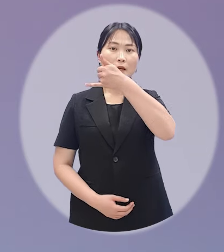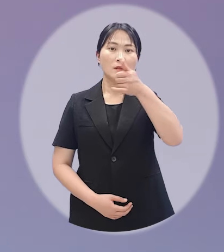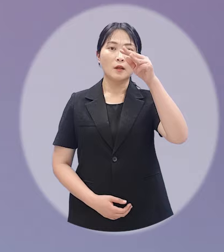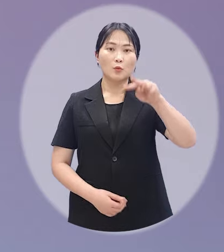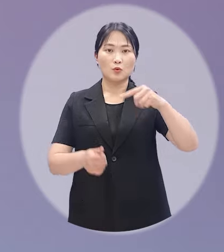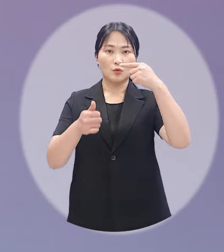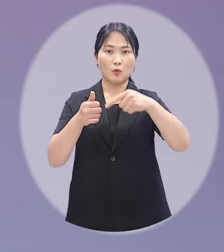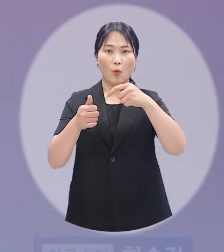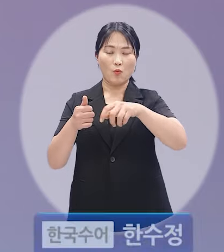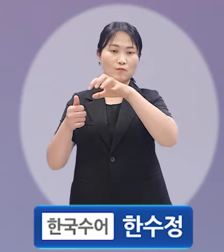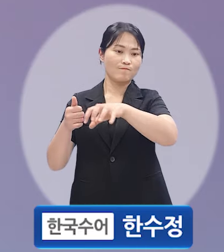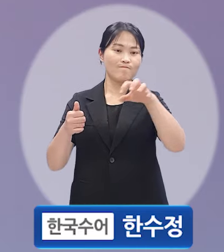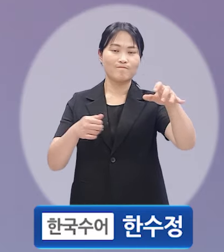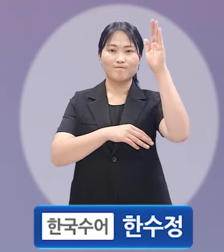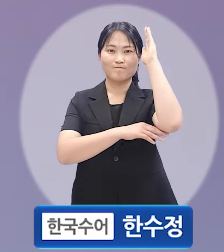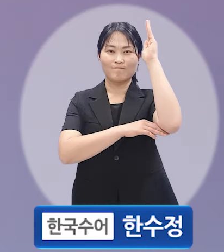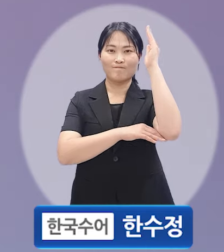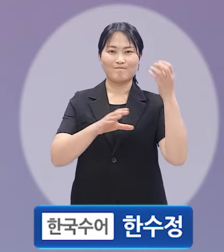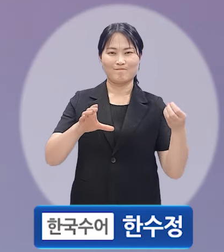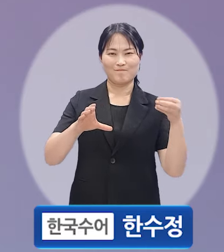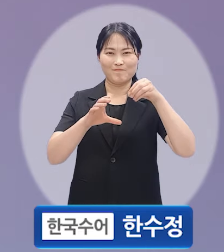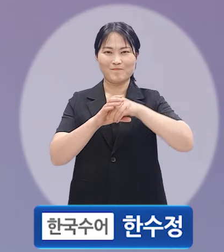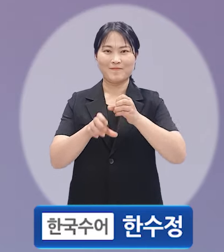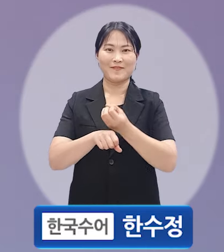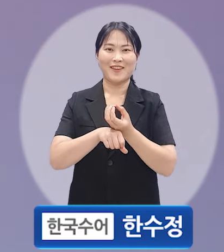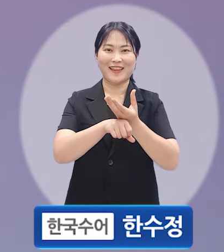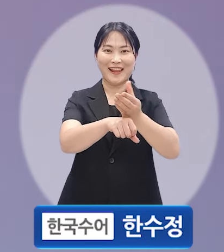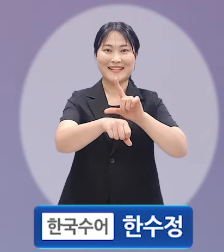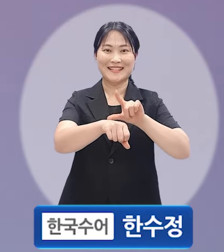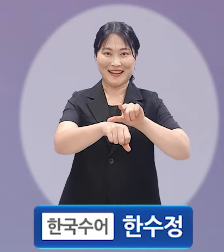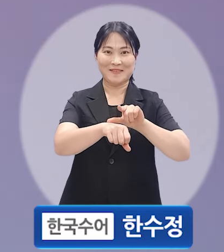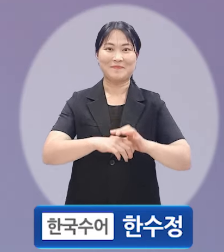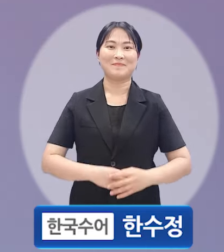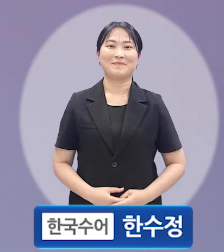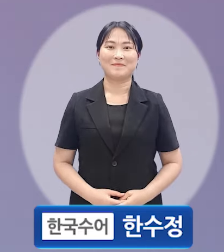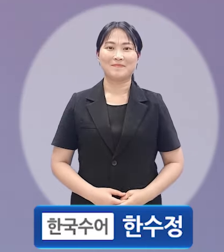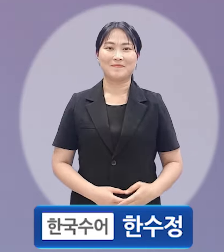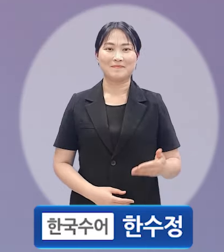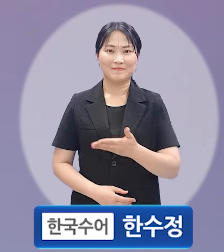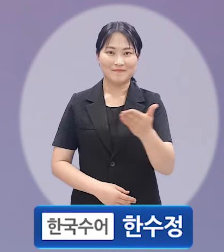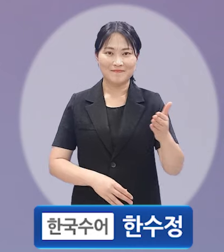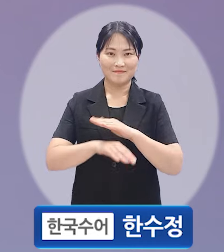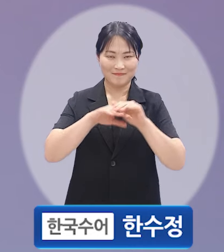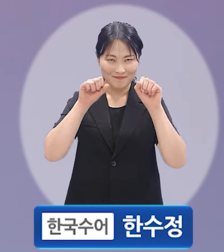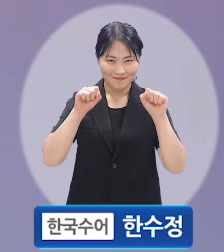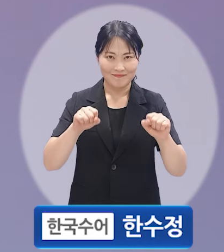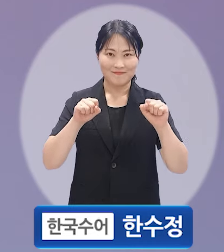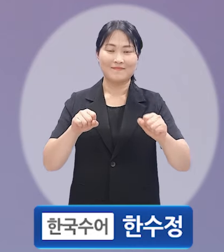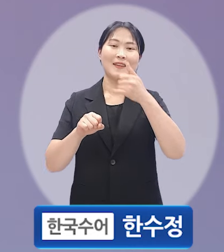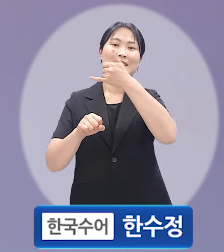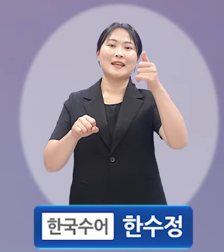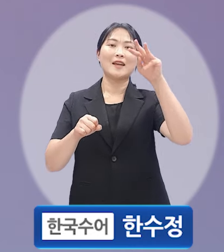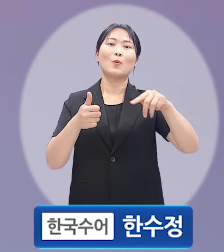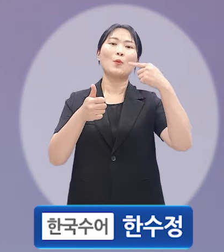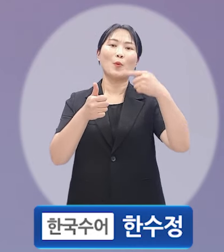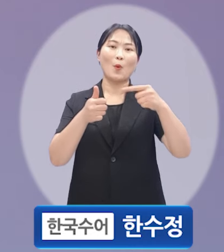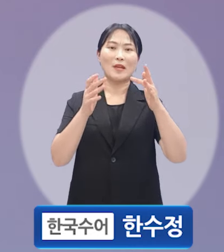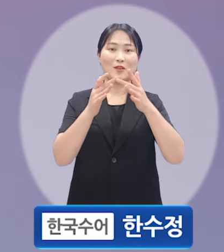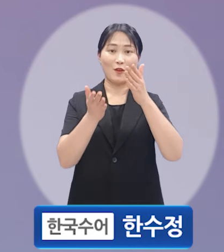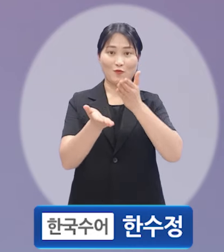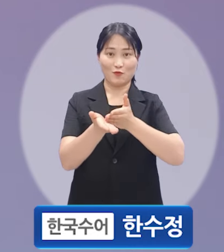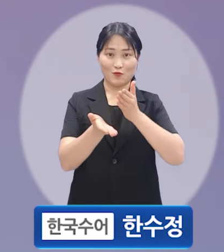세종시 교육 현장의 이야기 한가득 담아서 전해드리는 시간. 여러분 안녕하세요. 세종교육 온 소식 오늘의